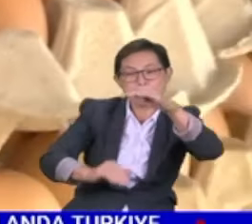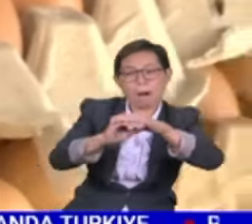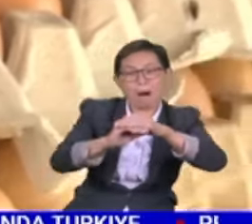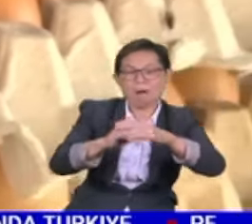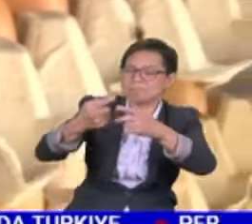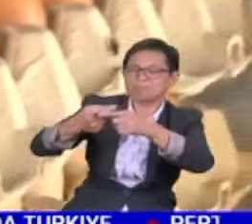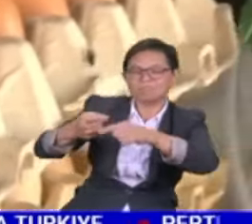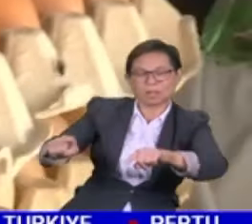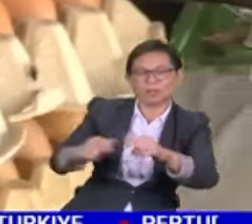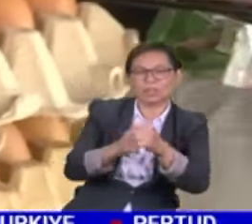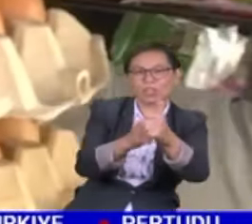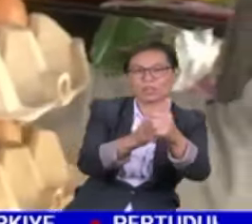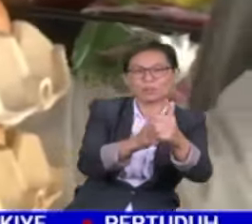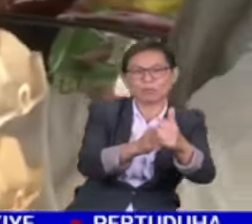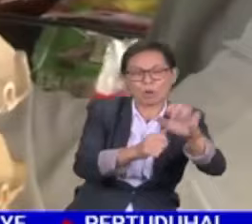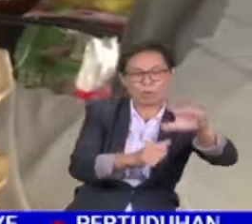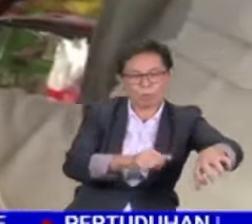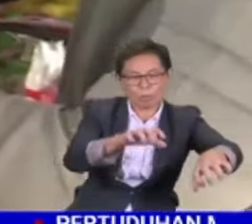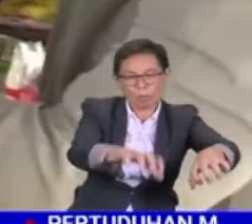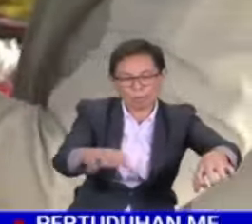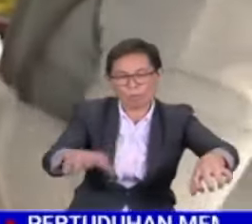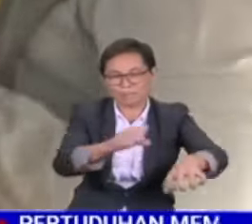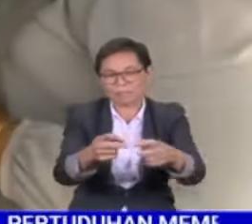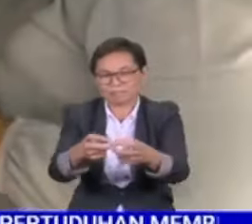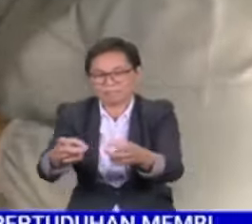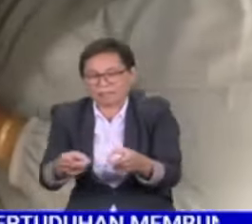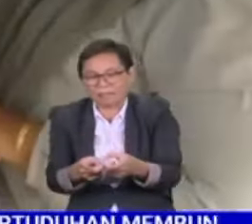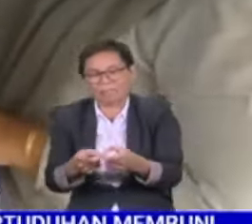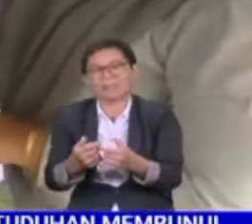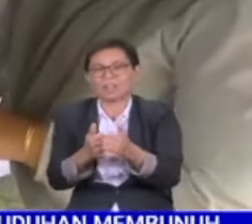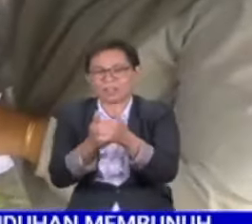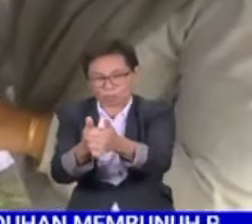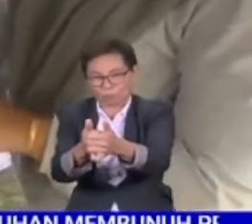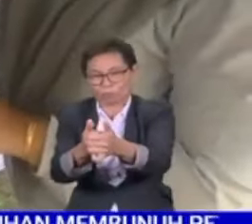maksimumnya berbeza mengikut zon dan daerah.